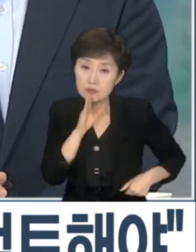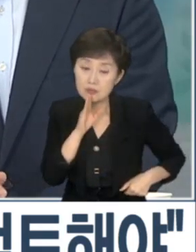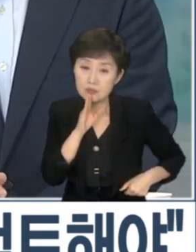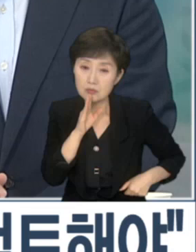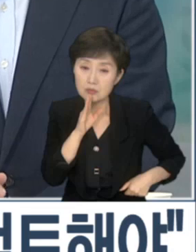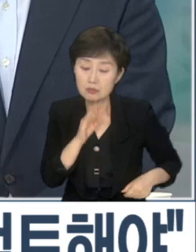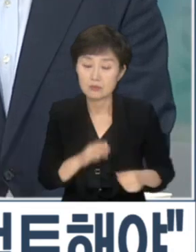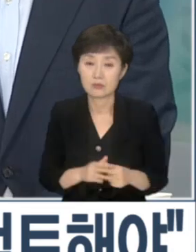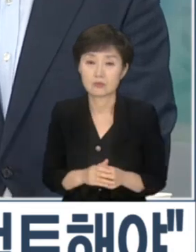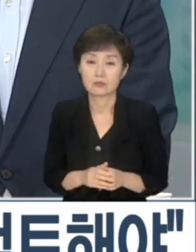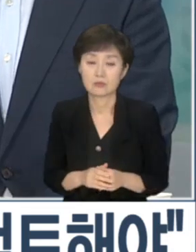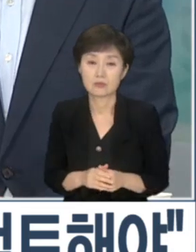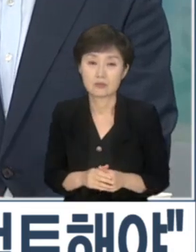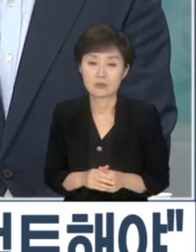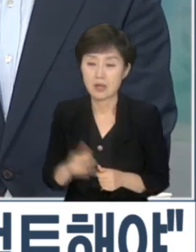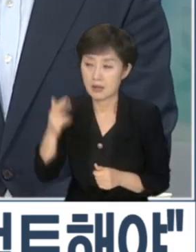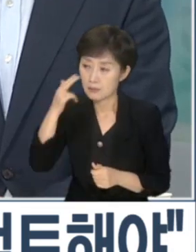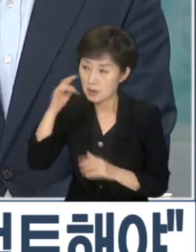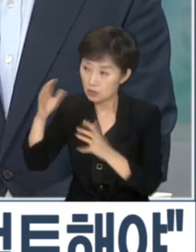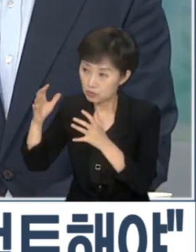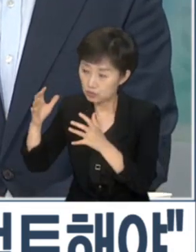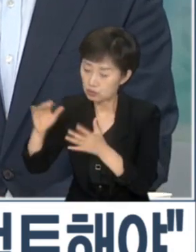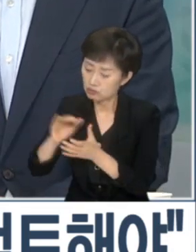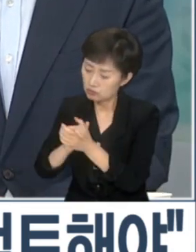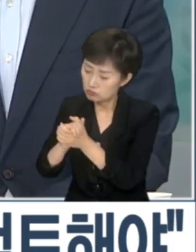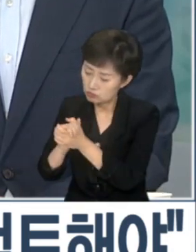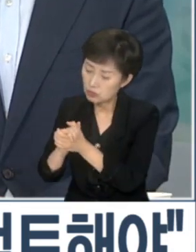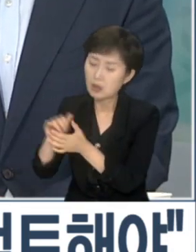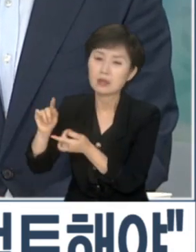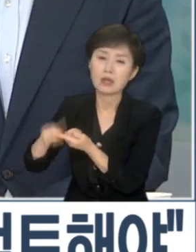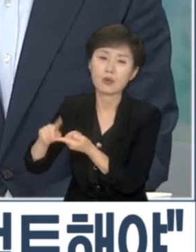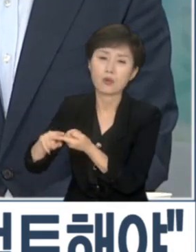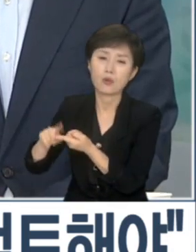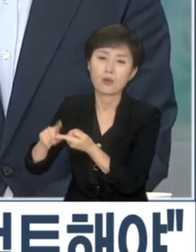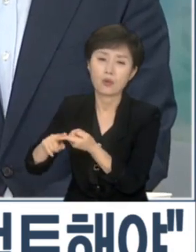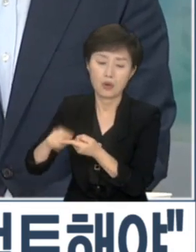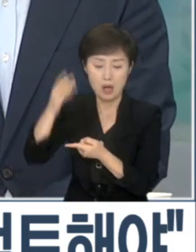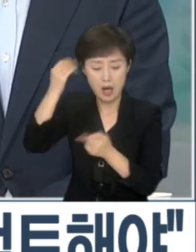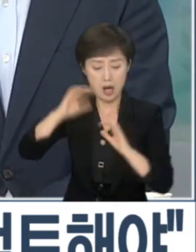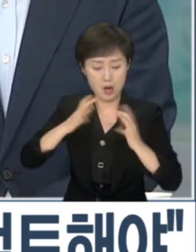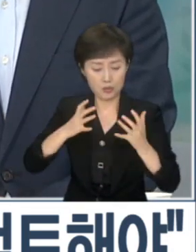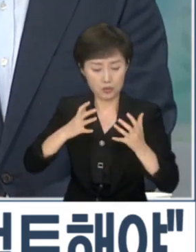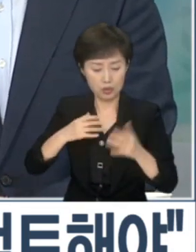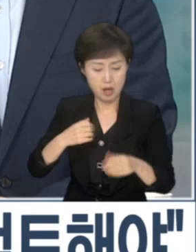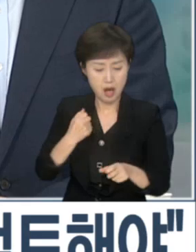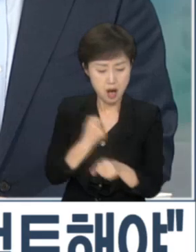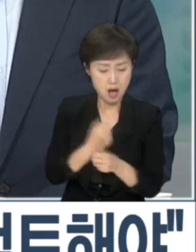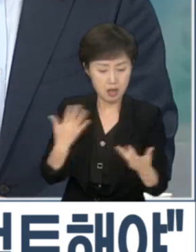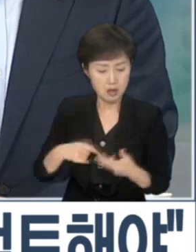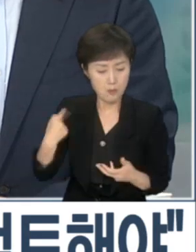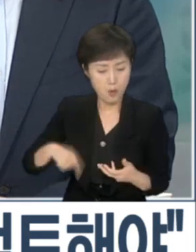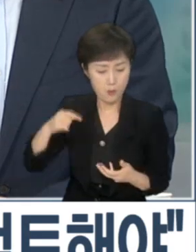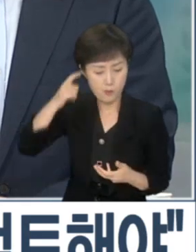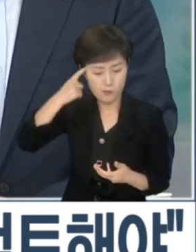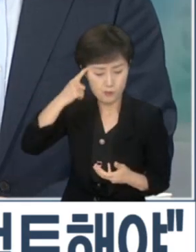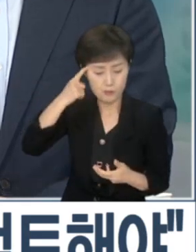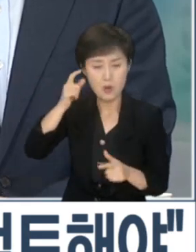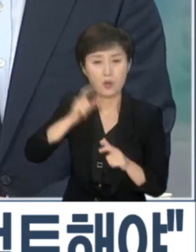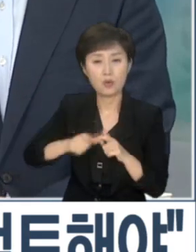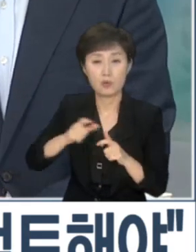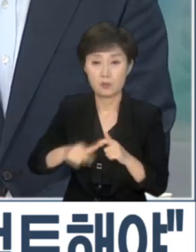고민을 해야 되지요 그래서 미국과의 우호적 협력관계 속에서 우리가 할 수 있는 최소한의 역할들 지금 하고 있는 거잖습니까